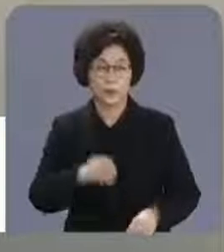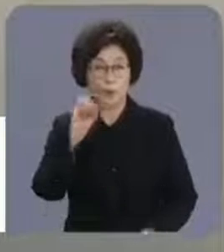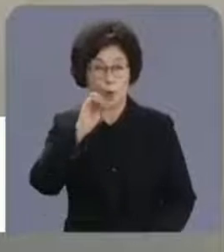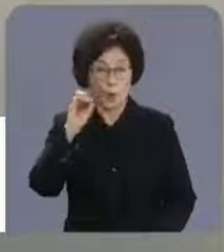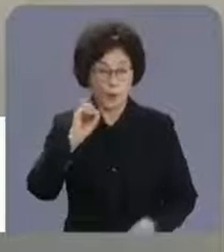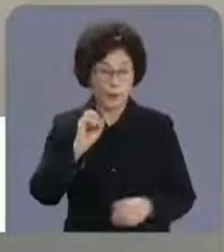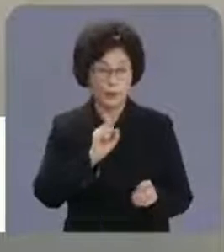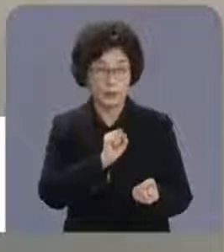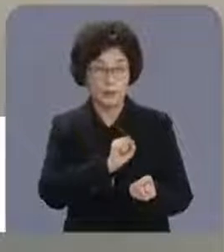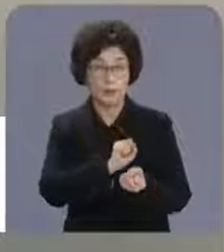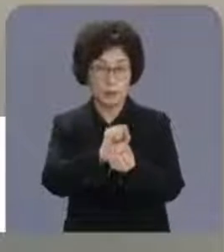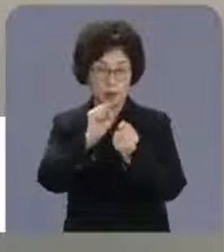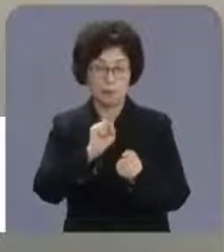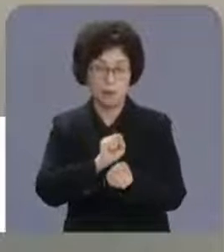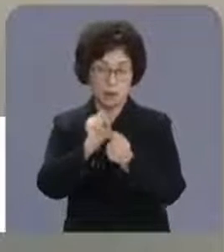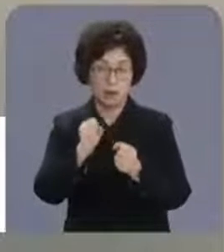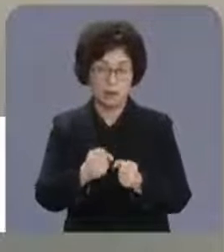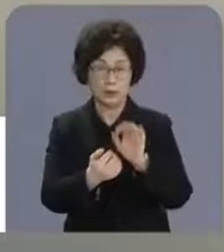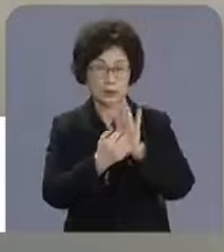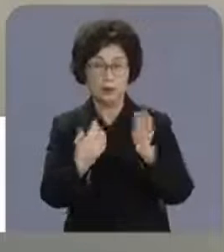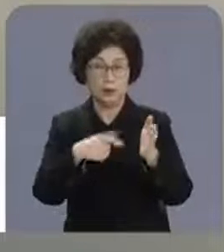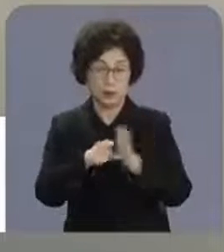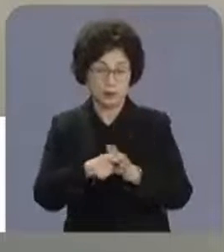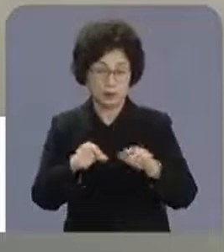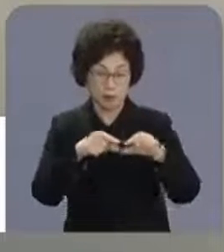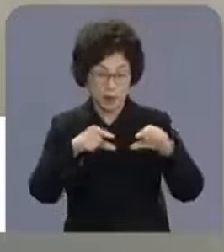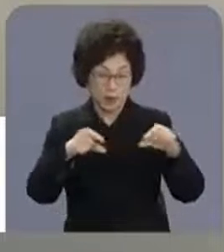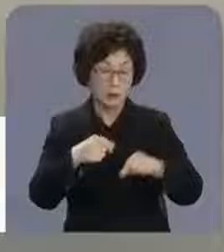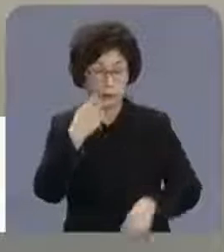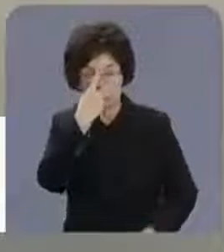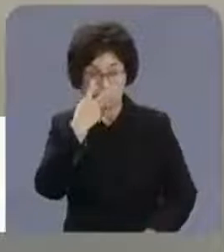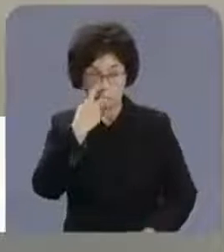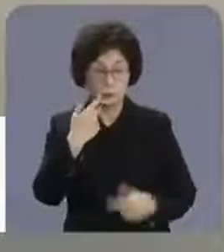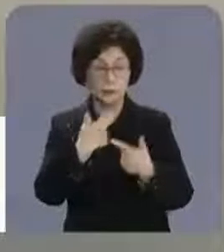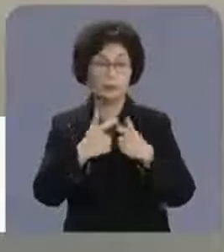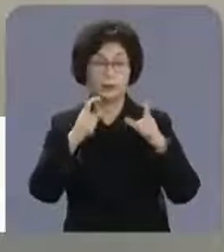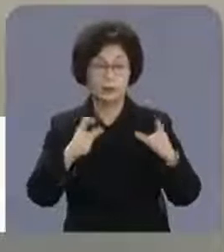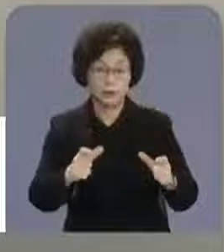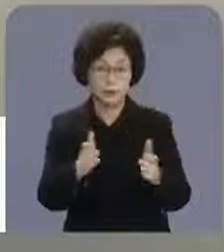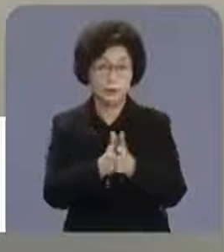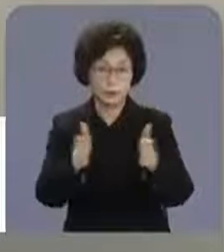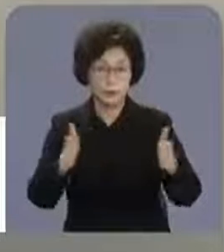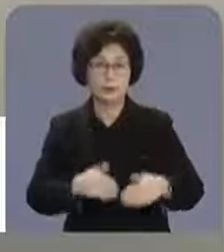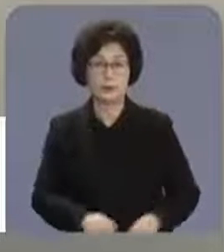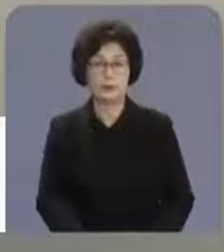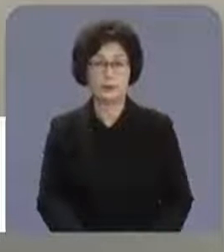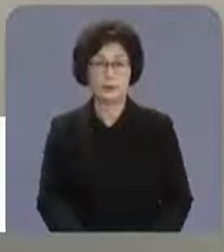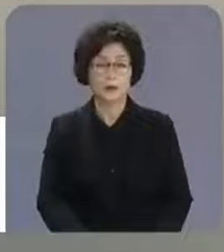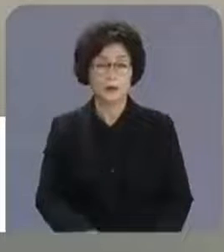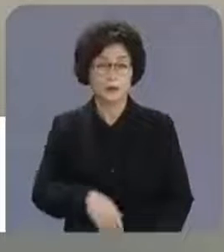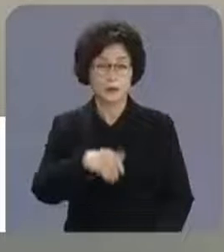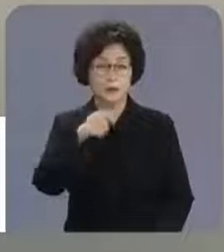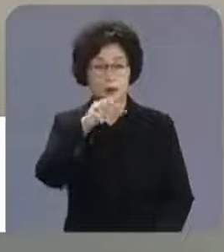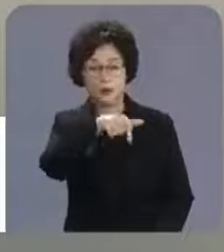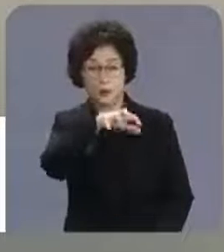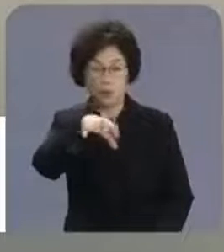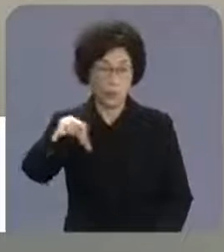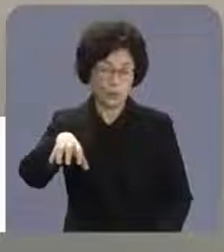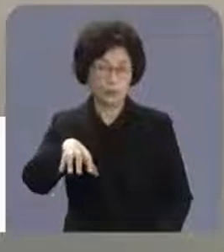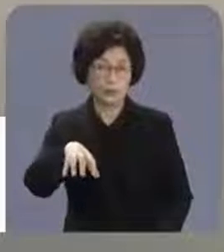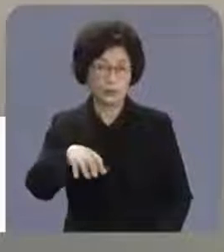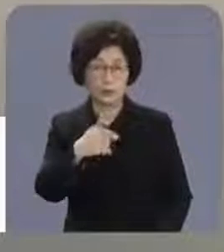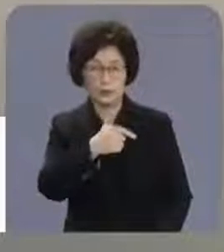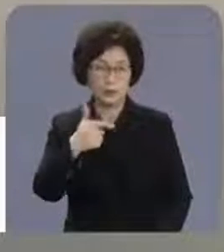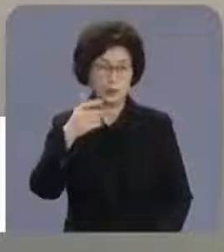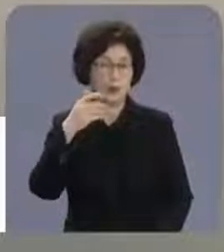오미크론 변이 바이러스 확산에 대응하기 위한 신속 항원 검사가 부산에서도 도입됐습니다. 구군 보건소 등에서 큰 혼란